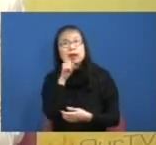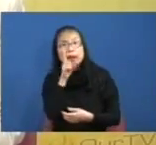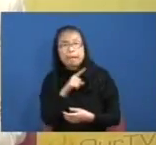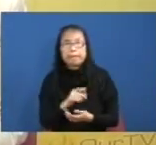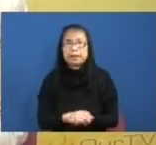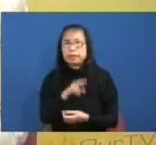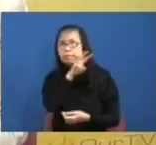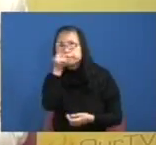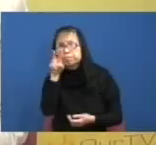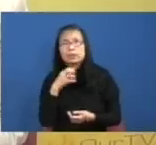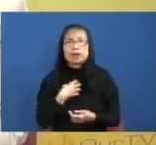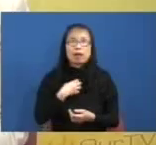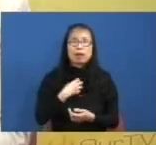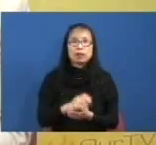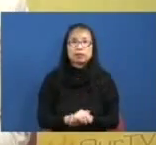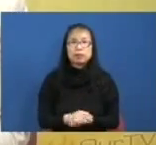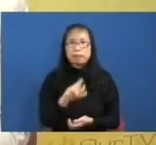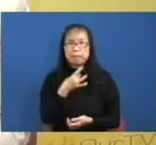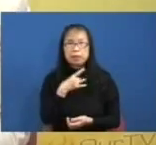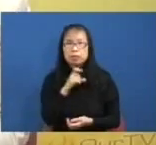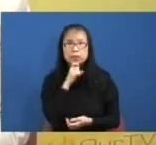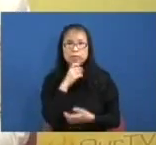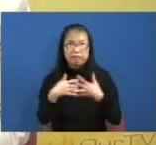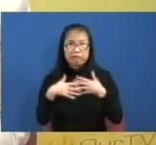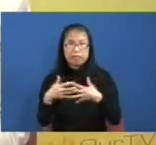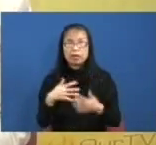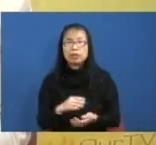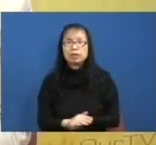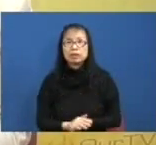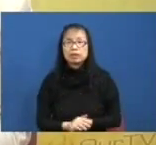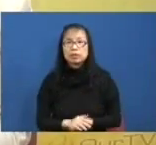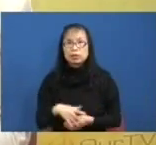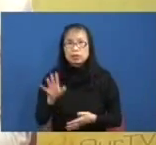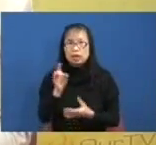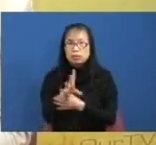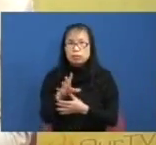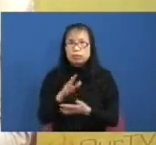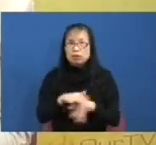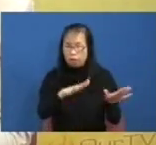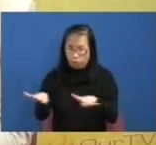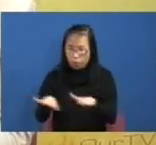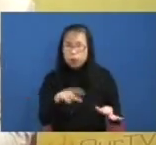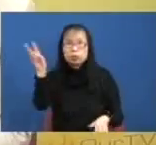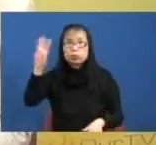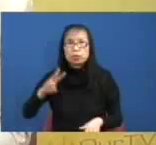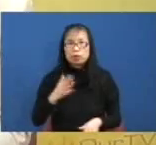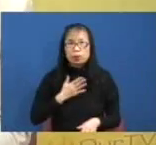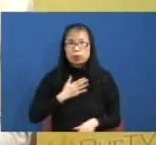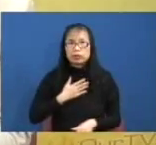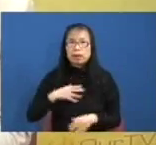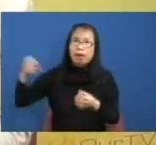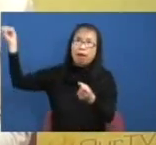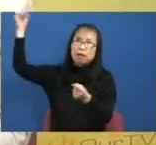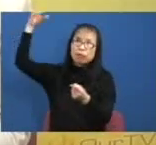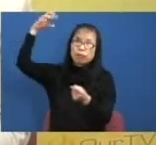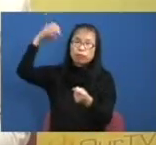到佢就會覺得都未有事嘅。咁即係但係問題到早前話啲海水啊，又擔心會受輻射